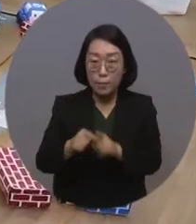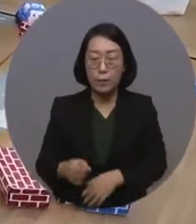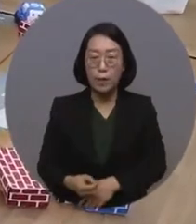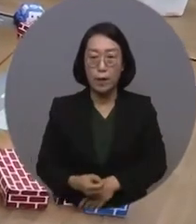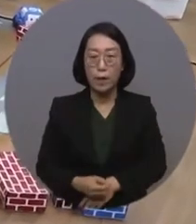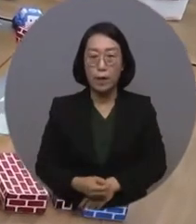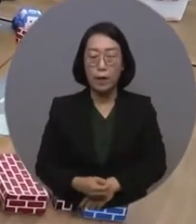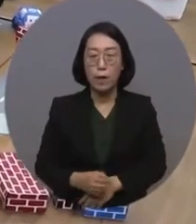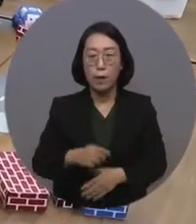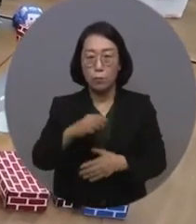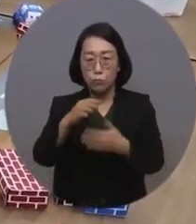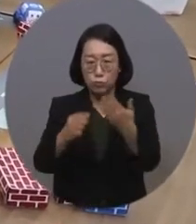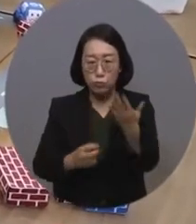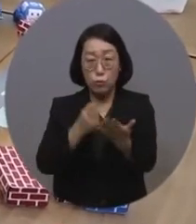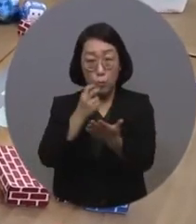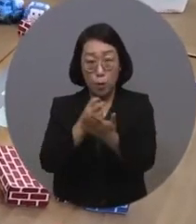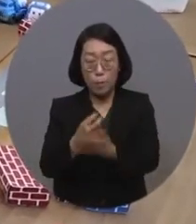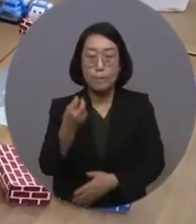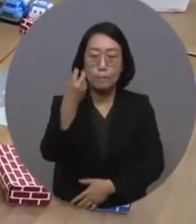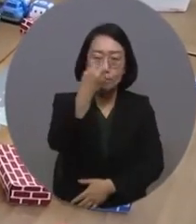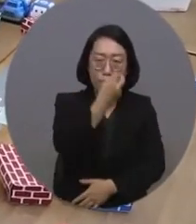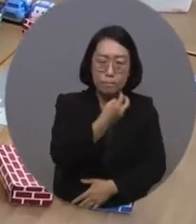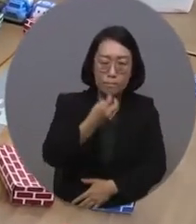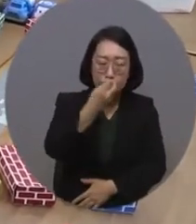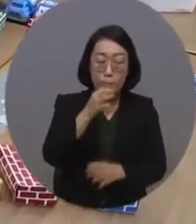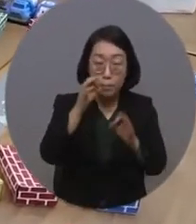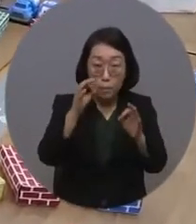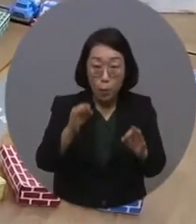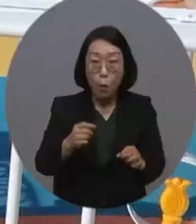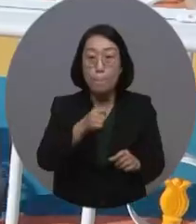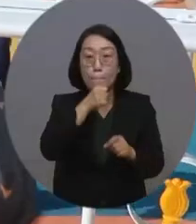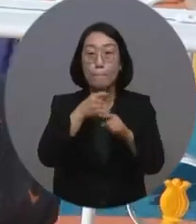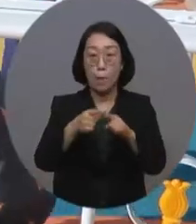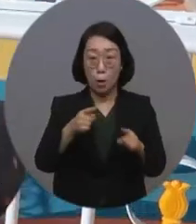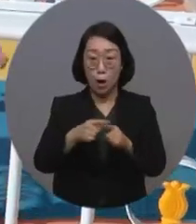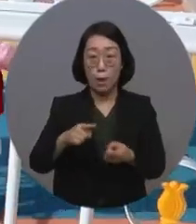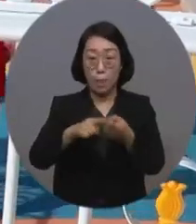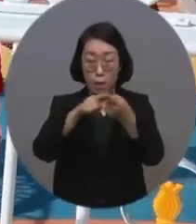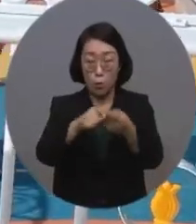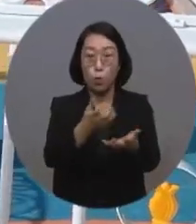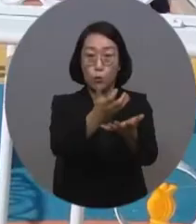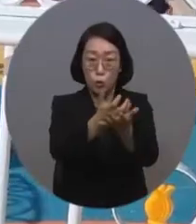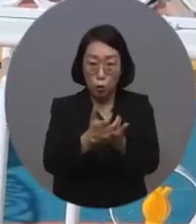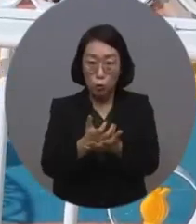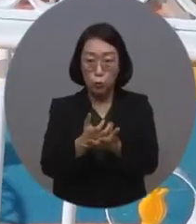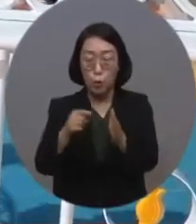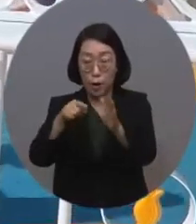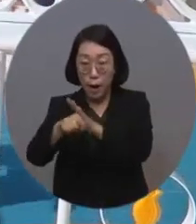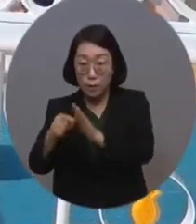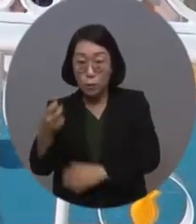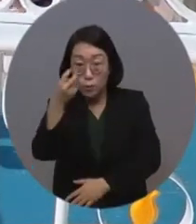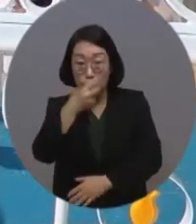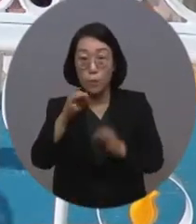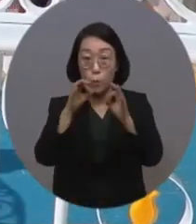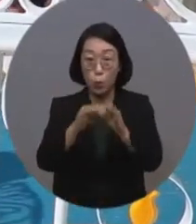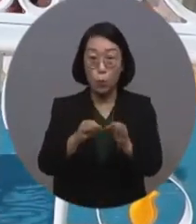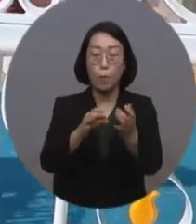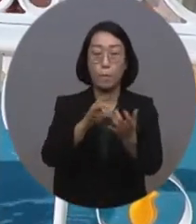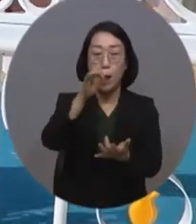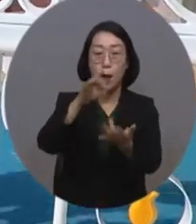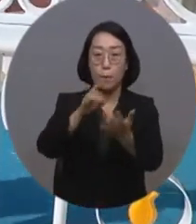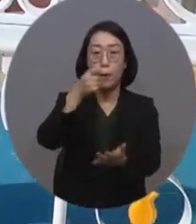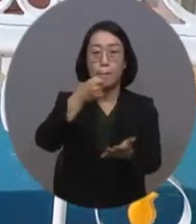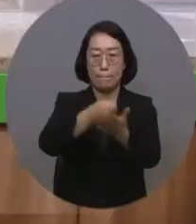개방성, 참여성, 지속 가능성, 다양성 등의 평가 기준에 따라 서류 심사와 현장 평가를 거쳐 열린